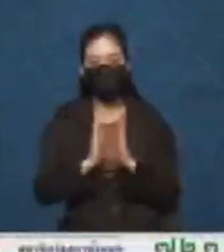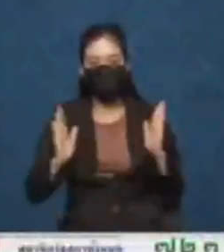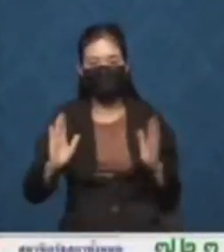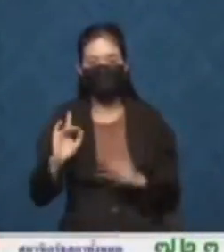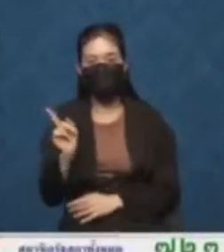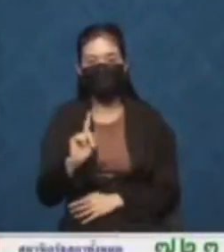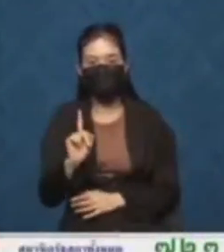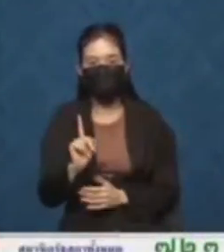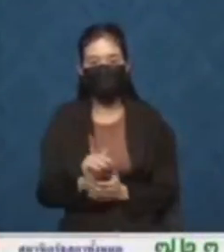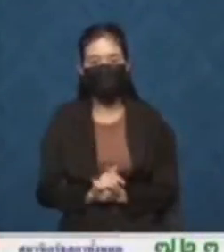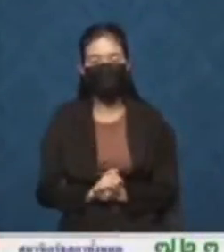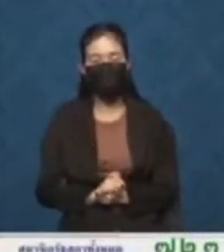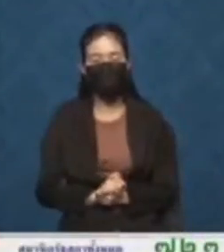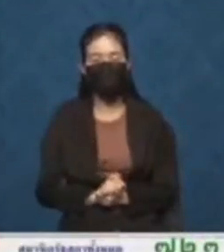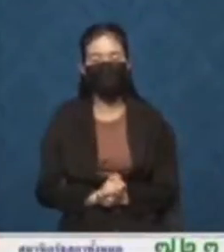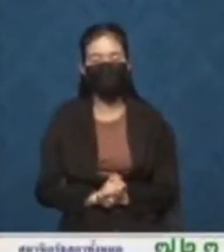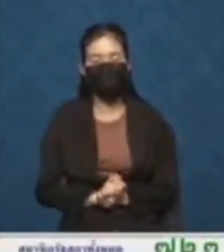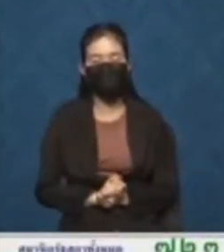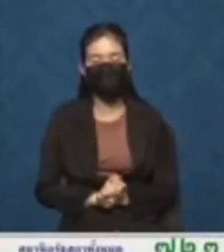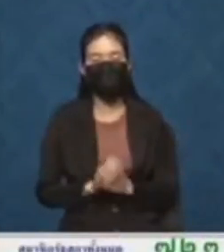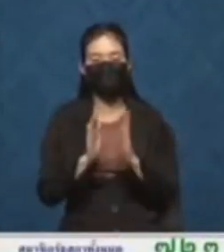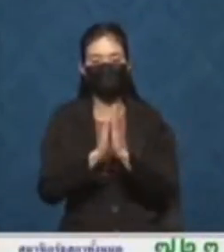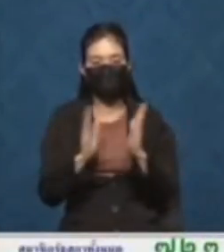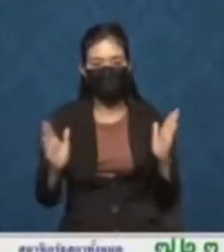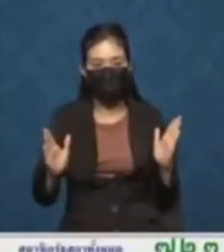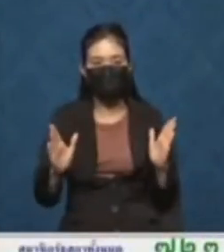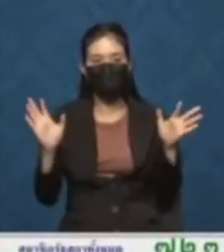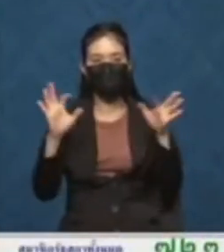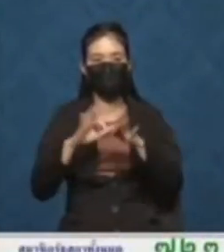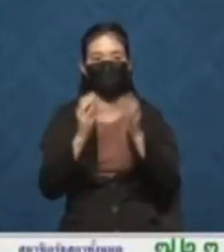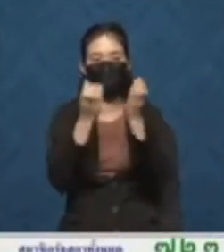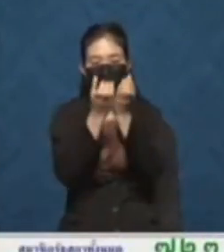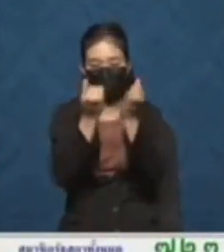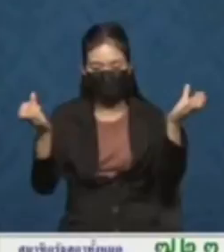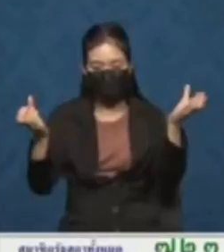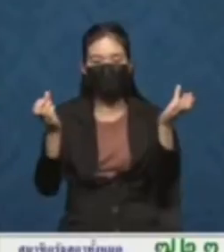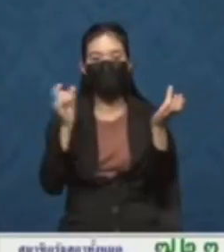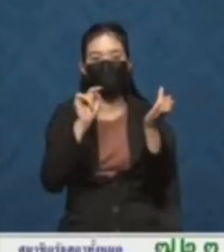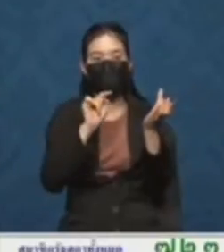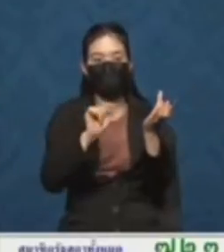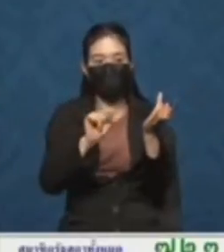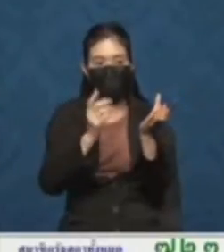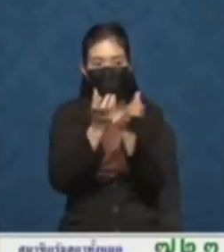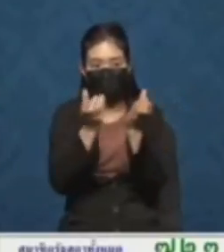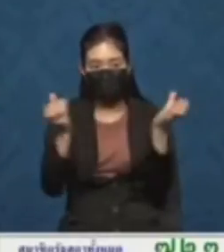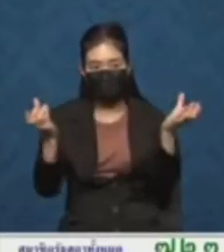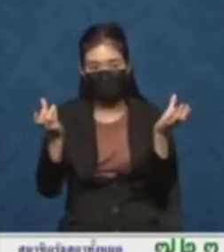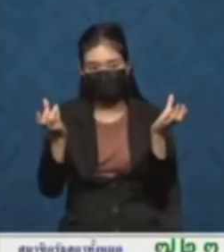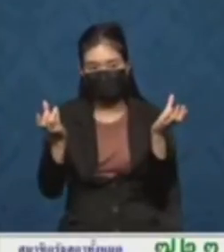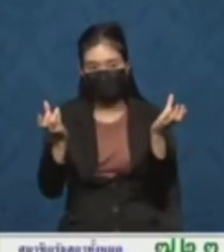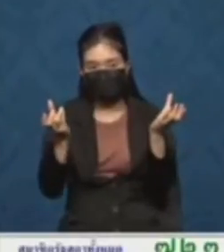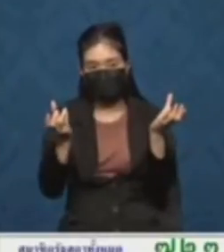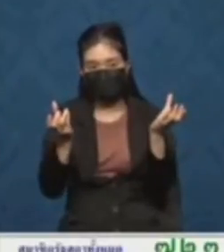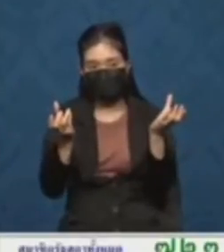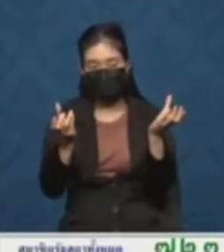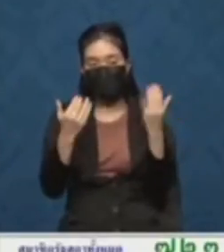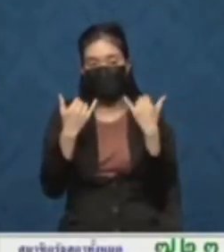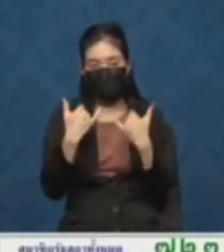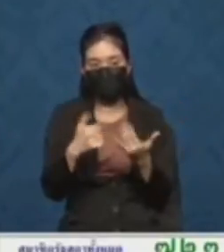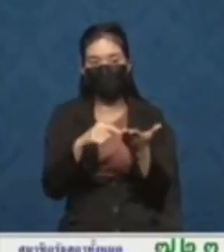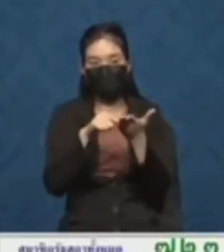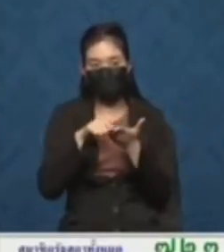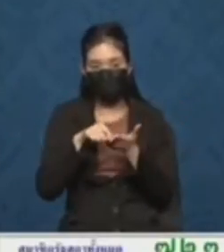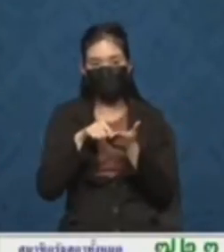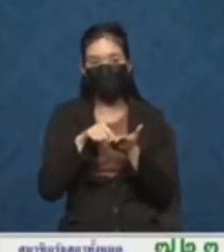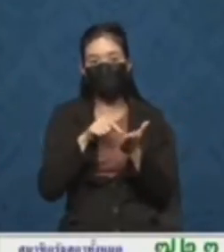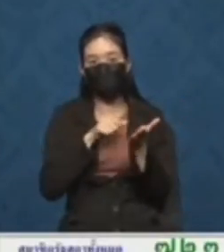ำหรับท่านที่ยกร่างแก้ไขเพิ่มเติมรัฐธรรมนูญแล้วก็มาเสนอต่อรัฐสภาในวันนี้นะ